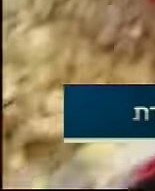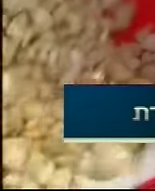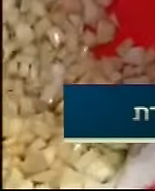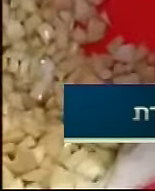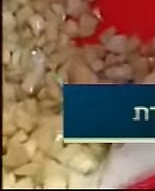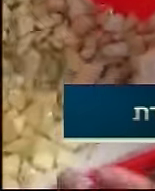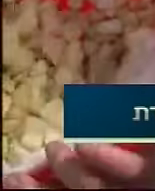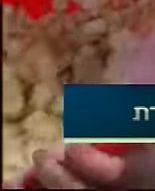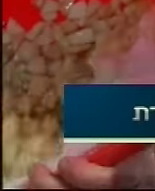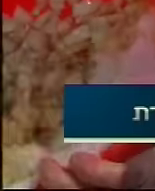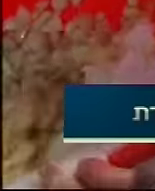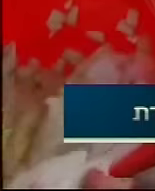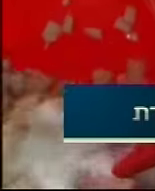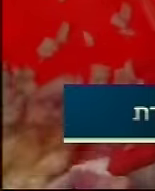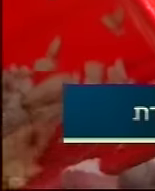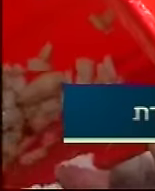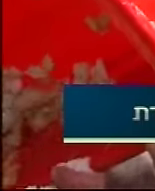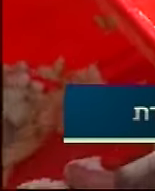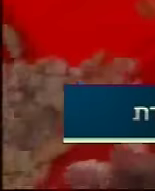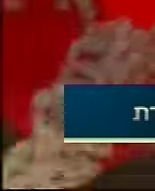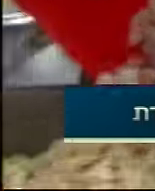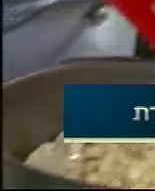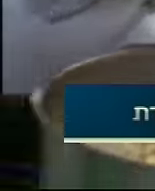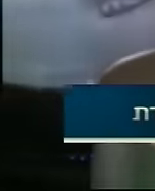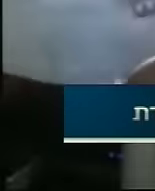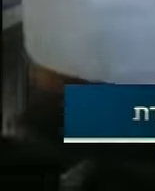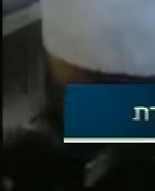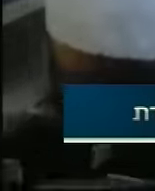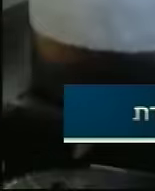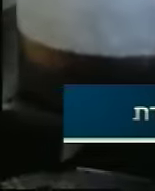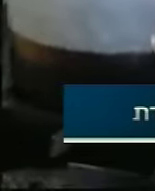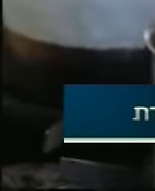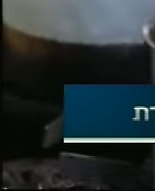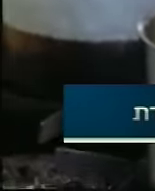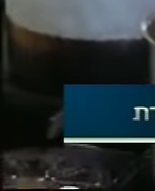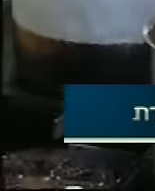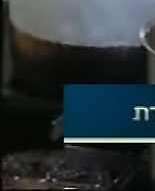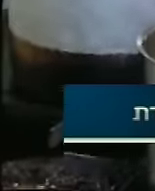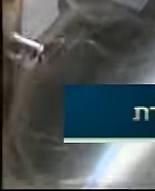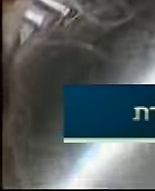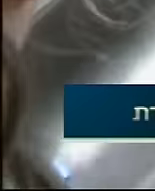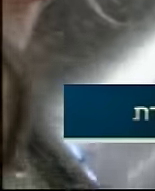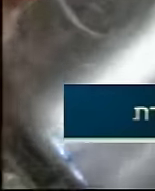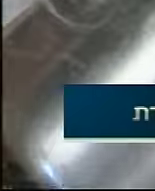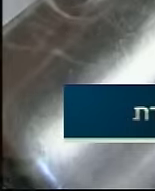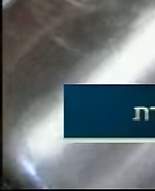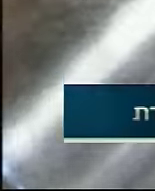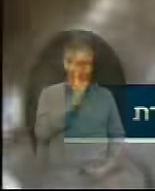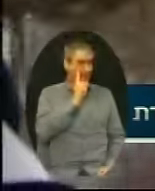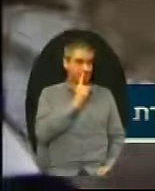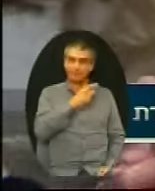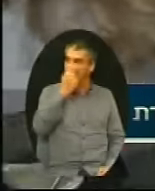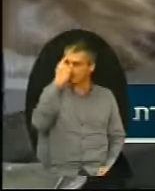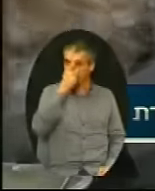תחולק לחברי... היה משגיח כשרות, אני מבינה. לא רק שהיה משגיח כשרות, שר דתות לשעבר רקח איתנו. שימי לב. עכשיו,